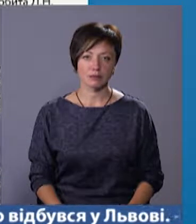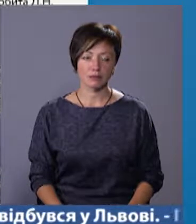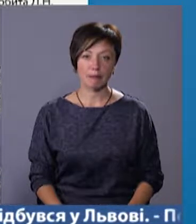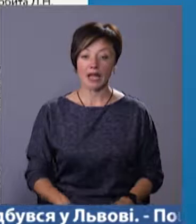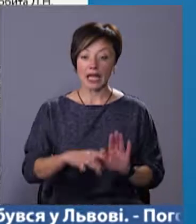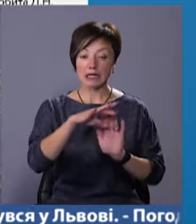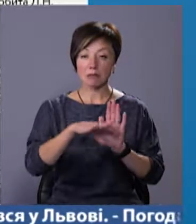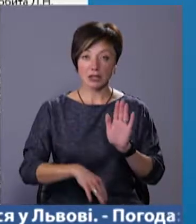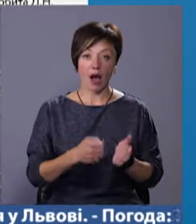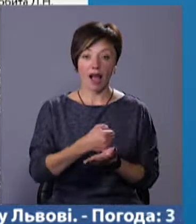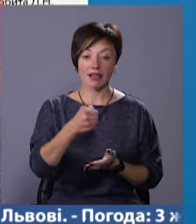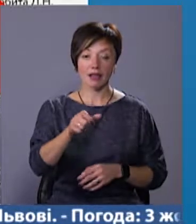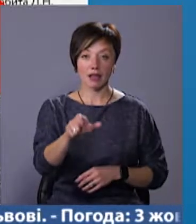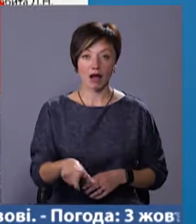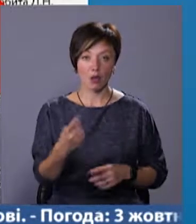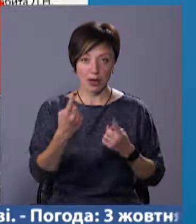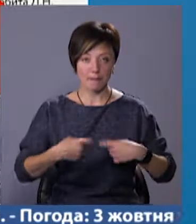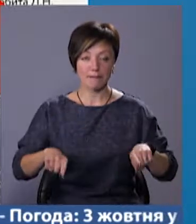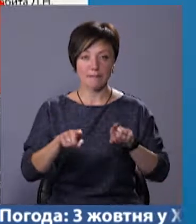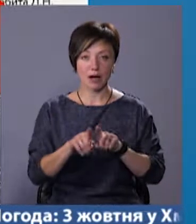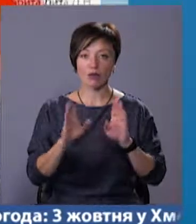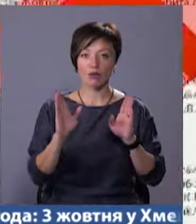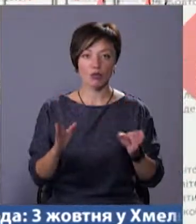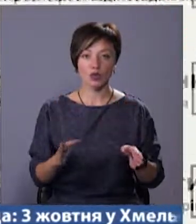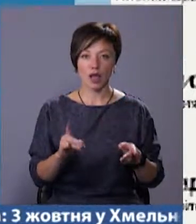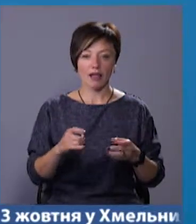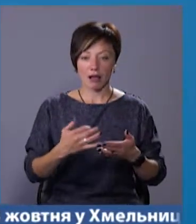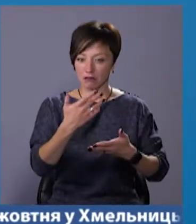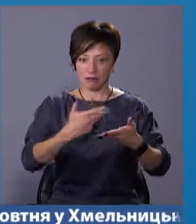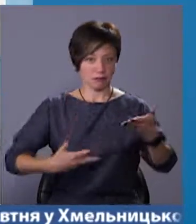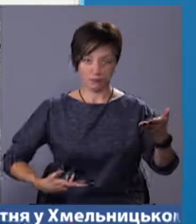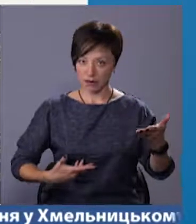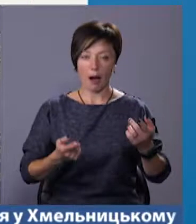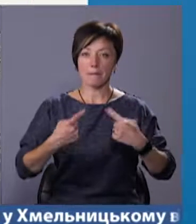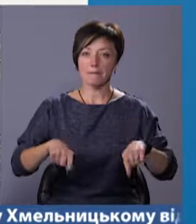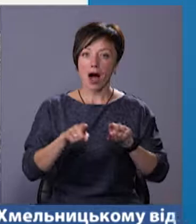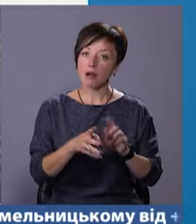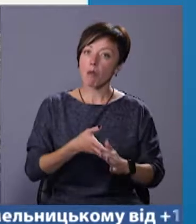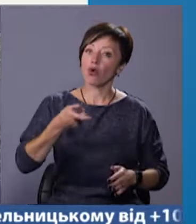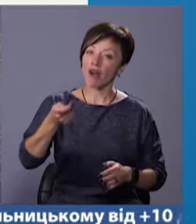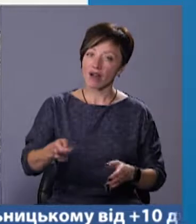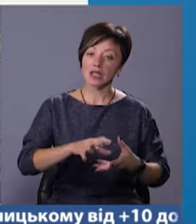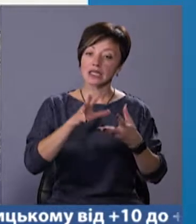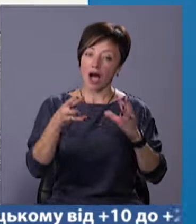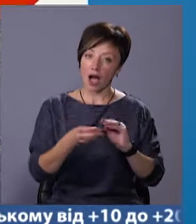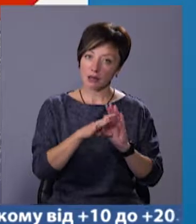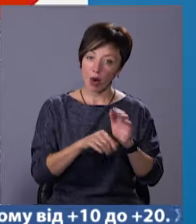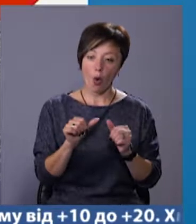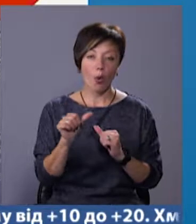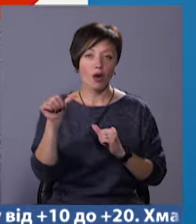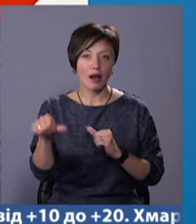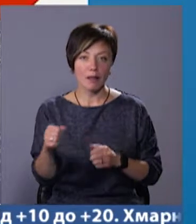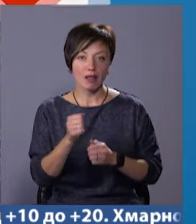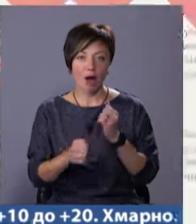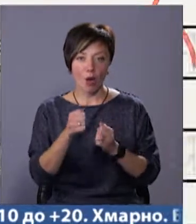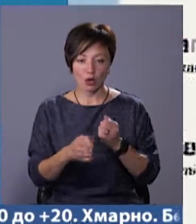Список кандидатів від однієї партії у бюлетені буде не занадто довгий, адже партії подавали загальний список і окремі списки на